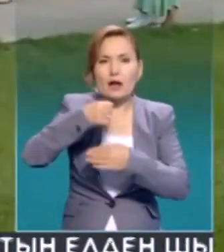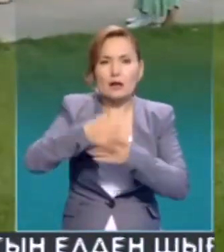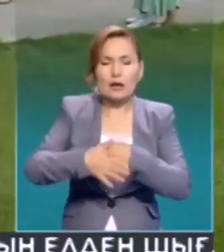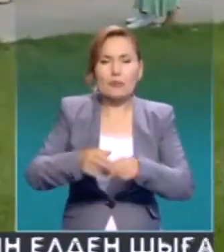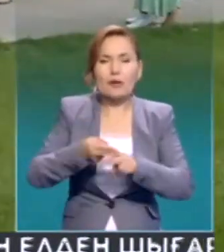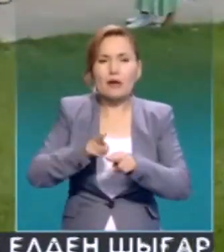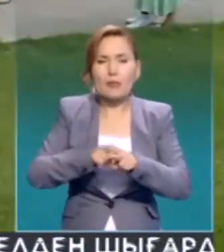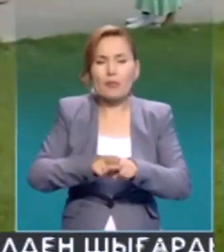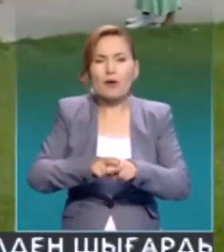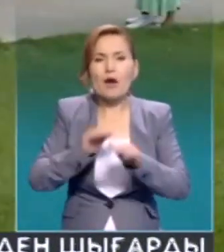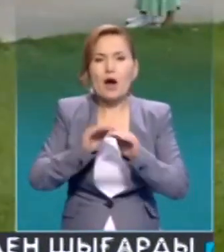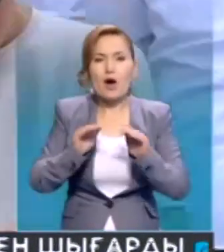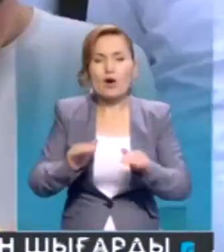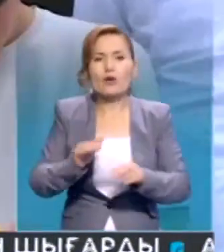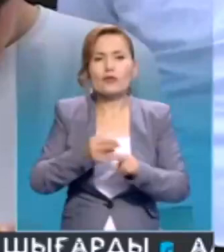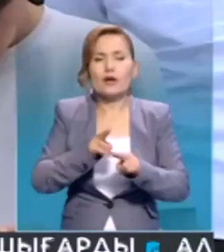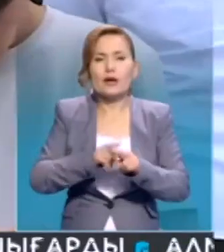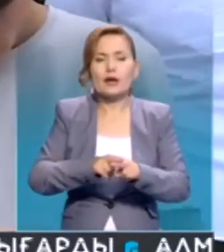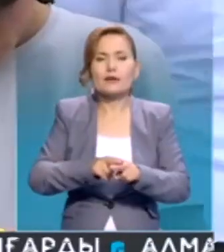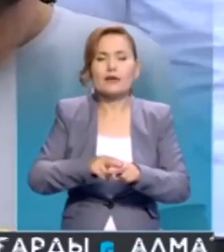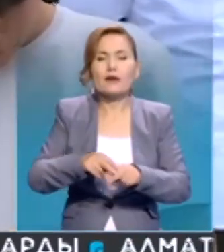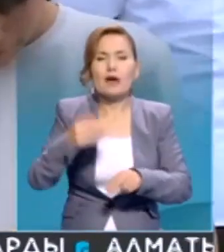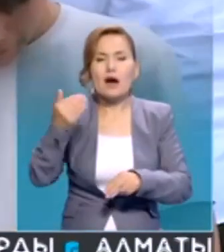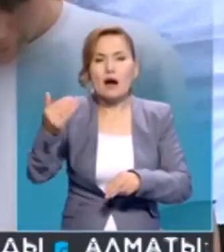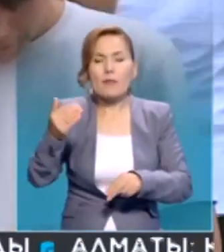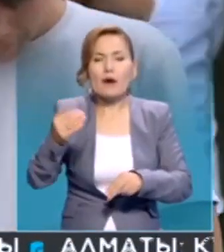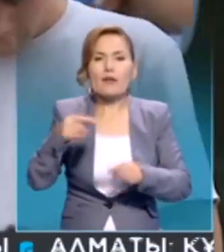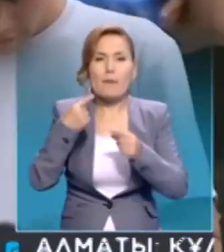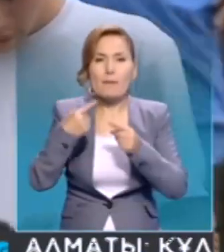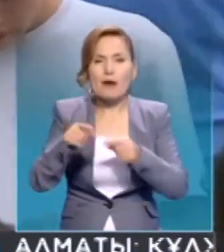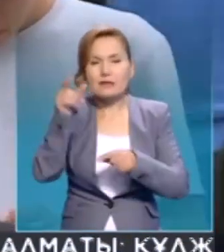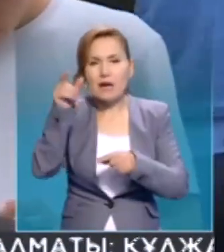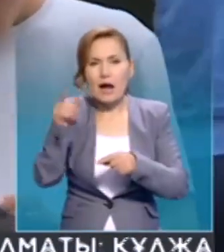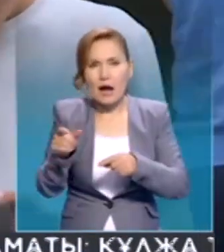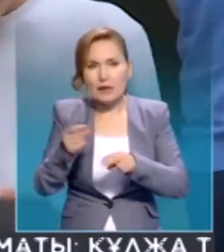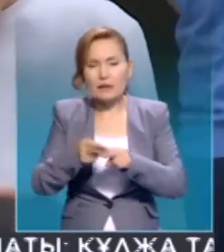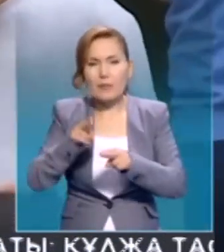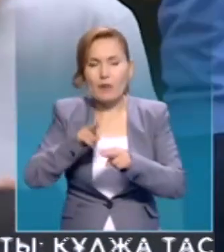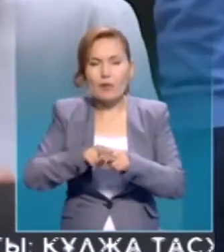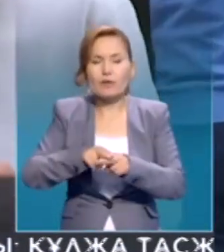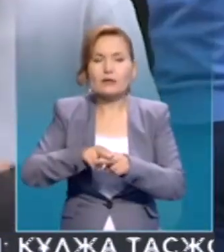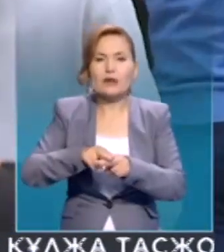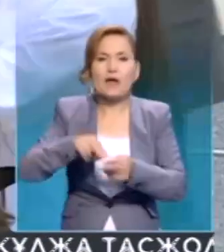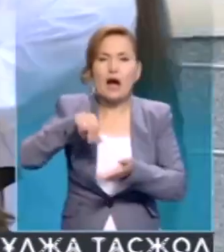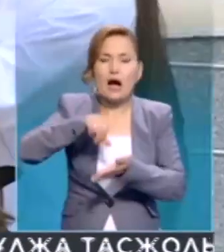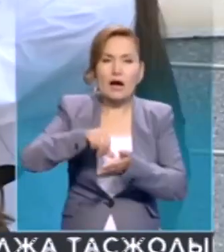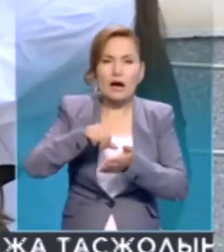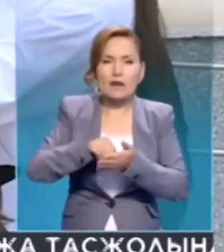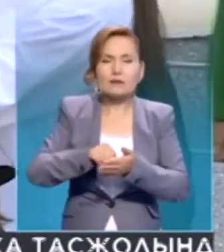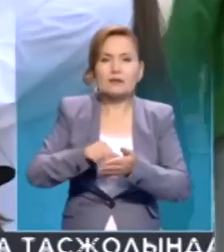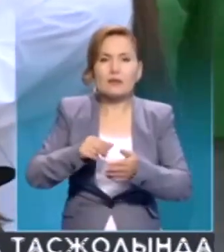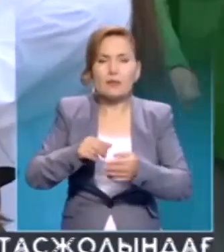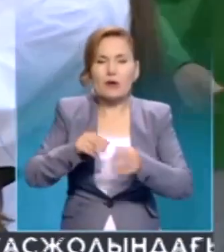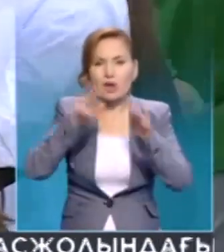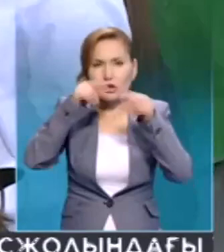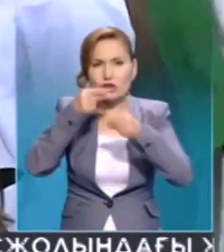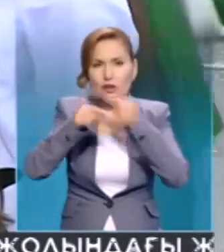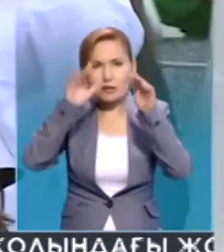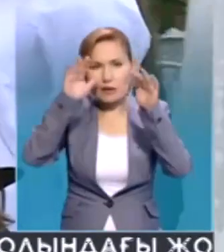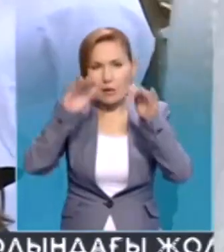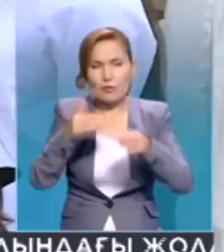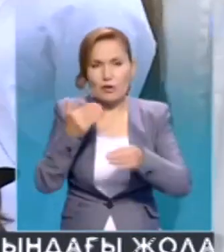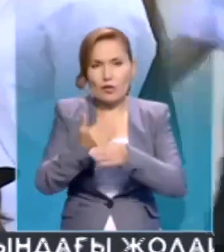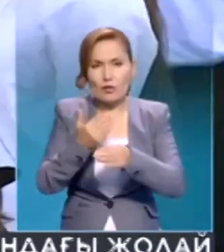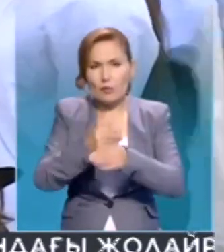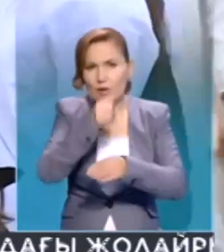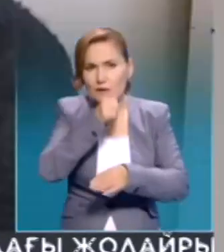орталықтарында талапкерлер ОБТ-ны бөгде тұлғалардың көмегімен компьютерге қашықтан қосылу арқылы тапсыруға тырысқан. Осы деректер бойынша қазір тиісті